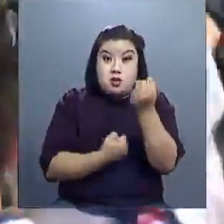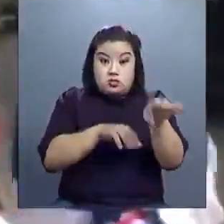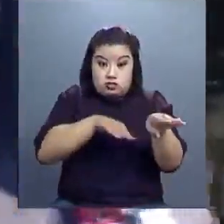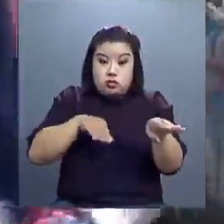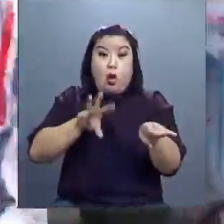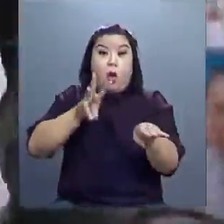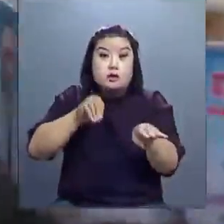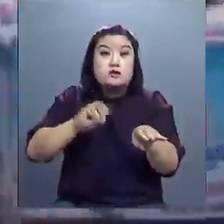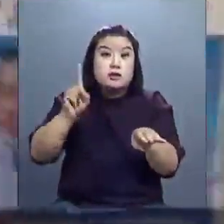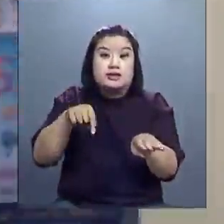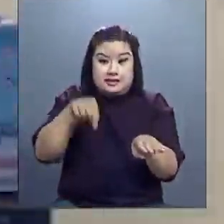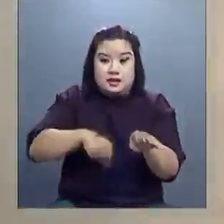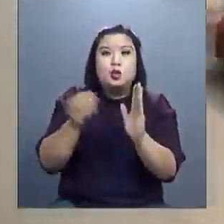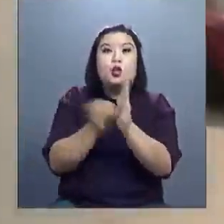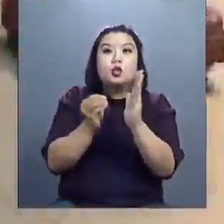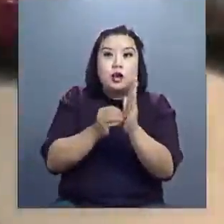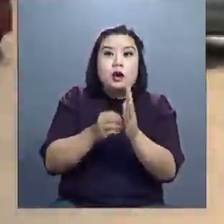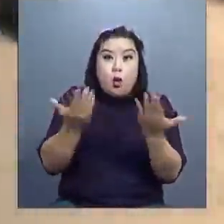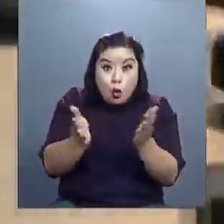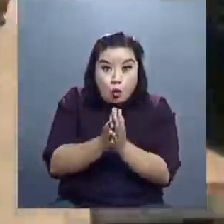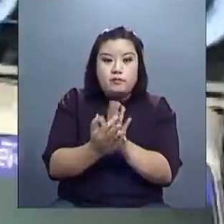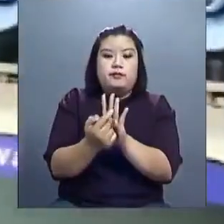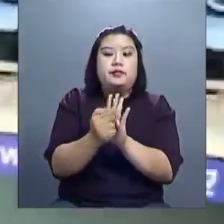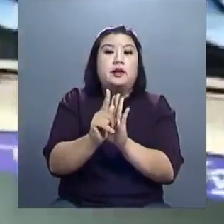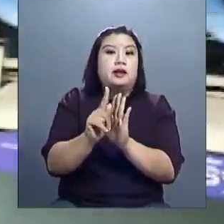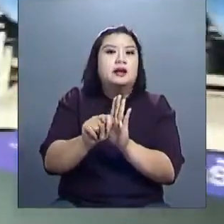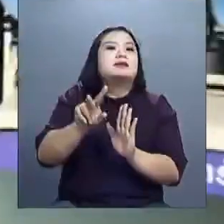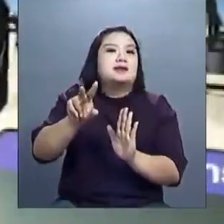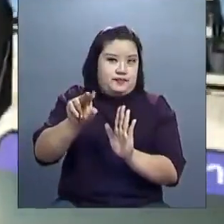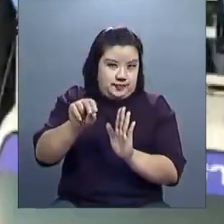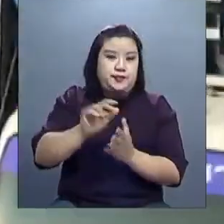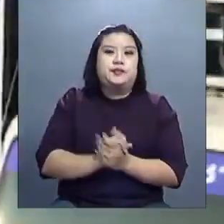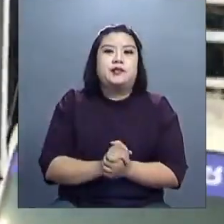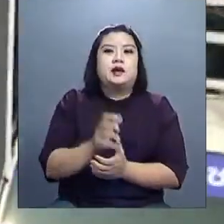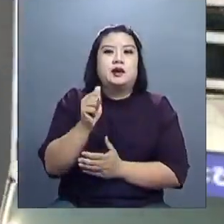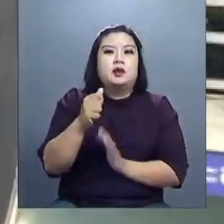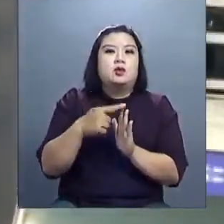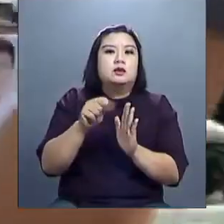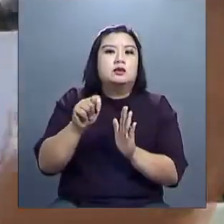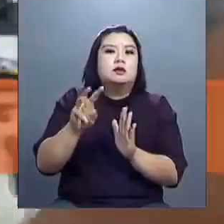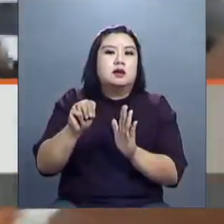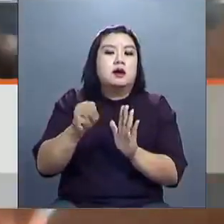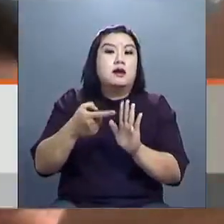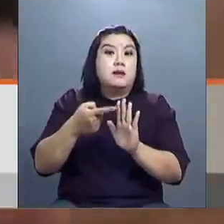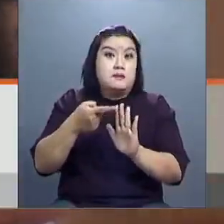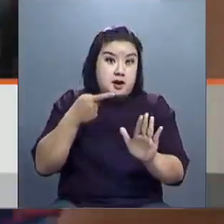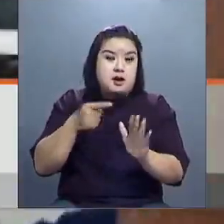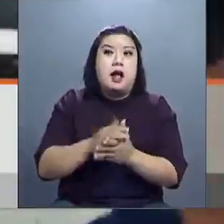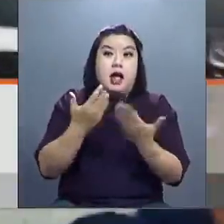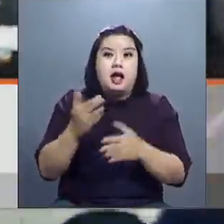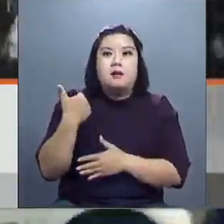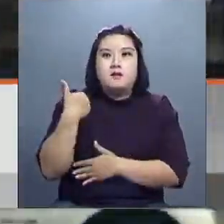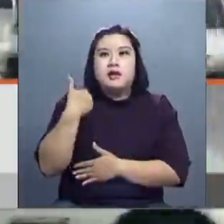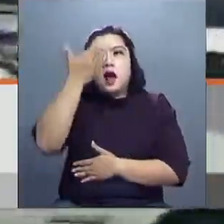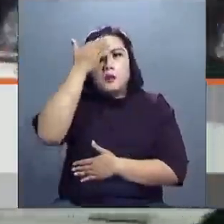เสียงในเขตกรุงเทพมหานครทั้ง30เขตโดยนายอุตมะเน้นให้ผู้สมัครหาเสียงแบบเคาะประตูบ้านเข้าถึงประชา